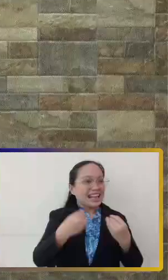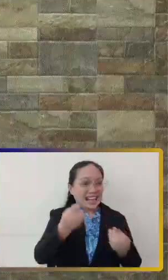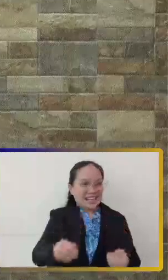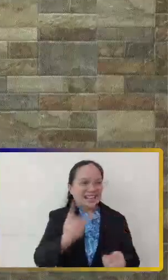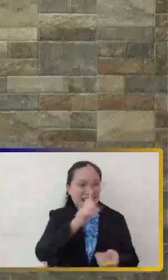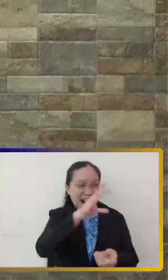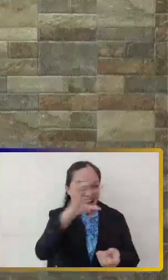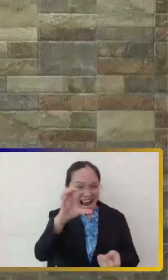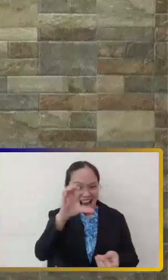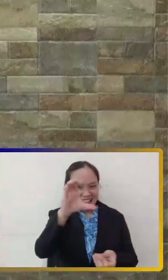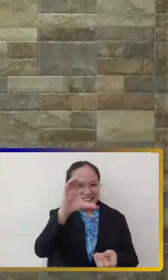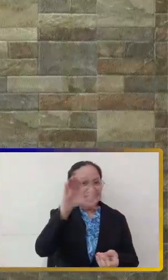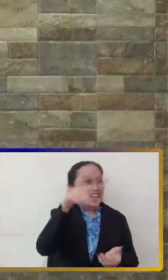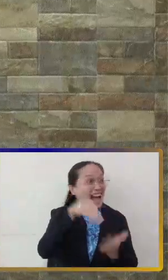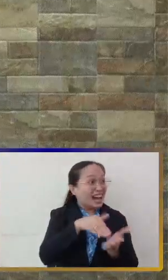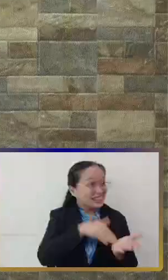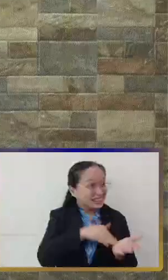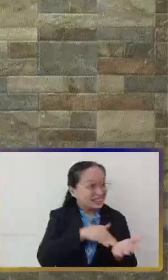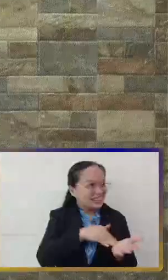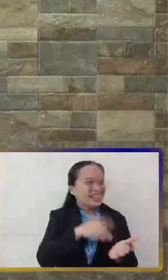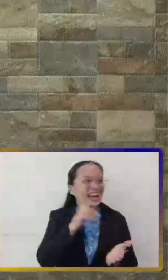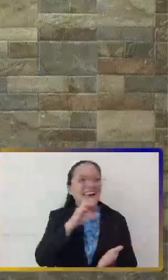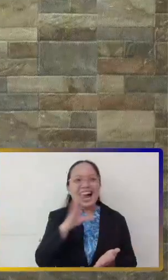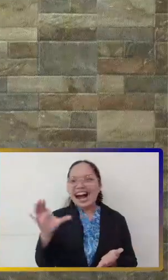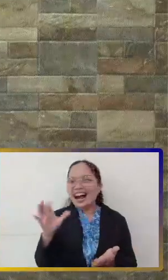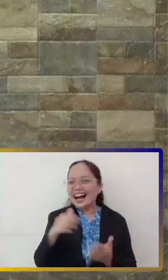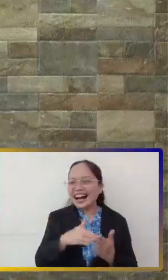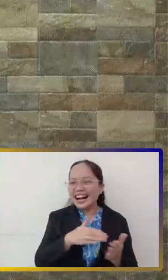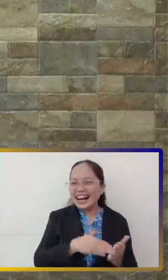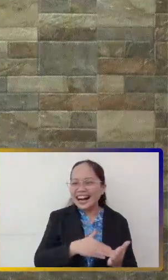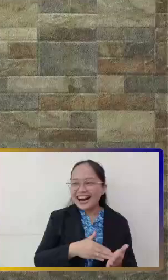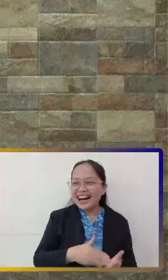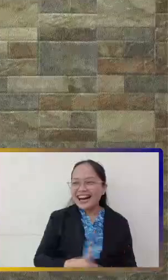100,000 ringgit.